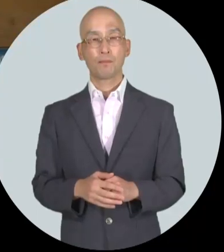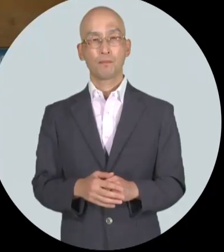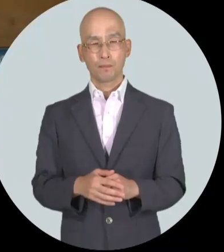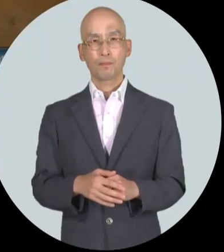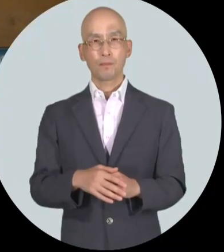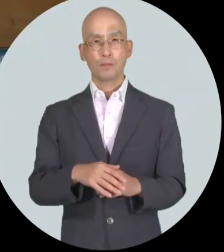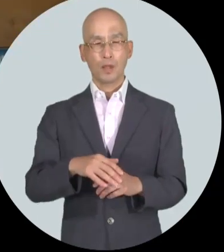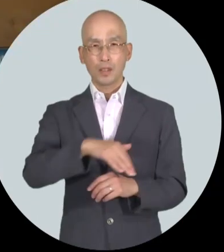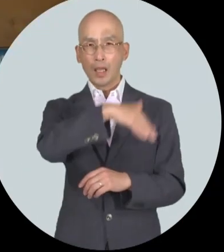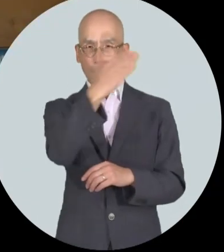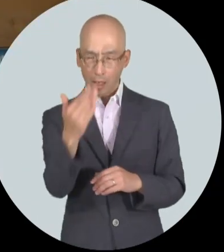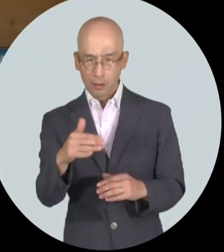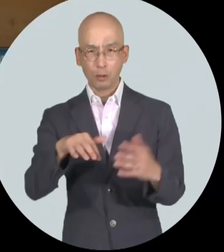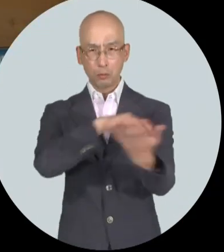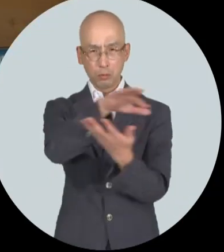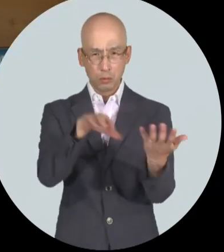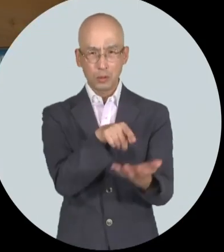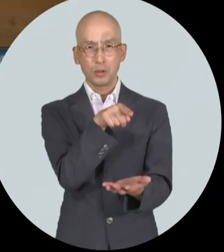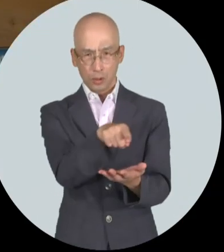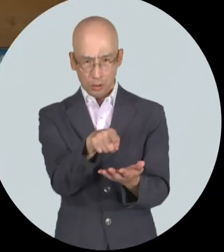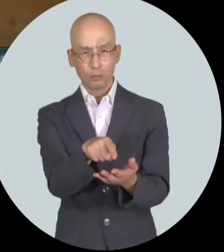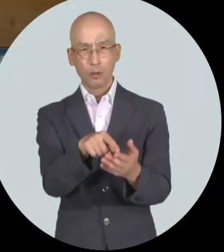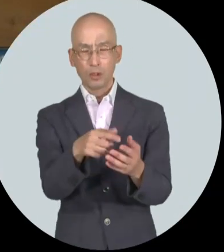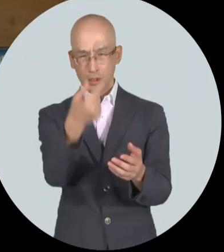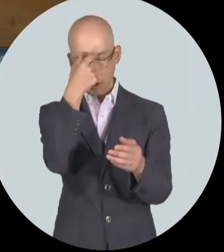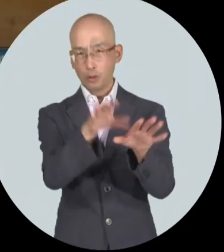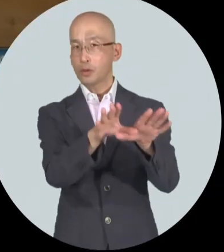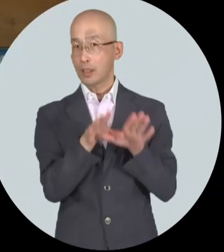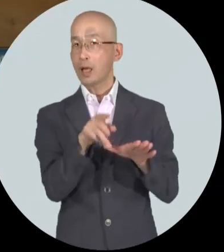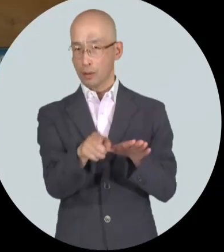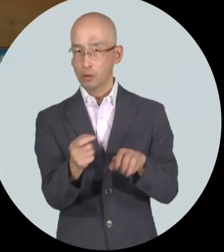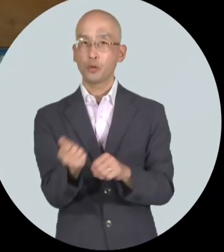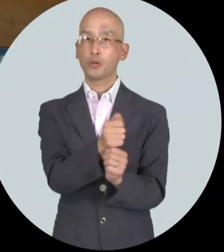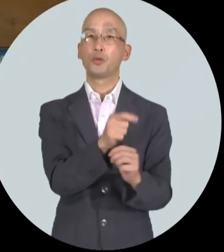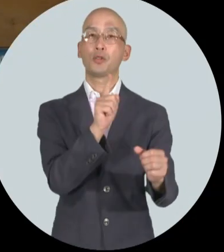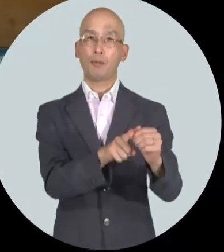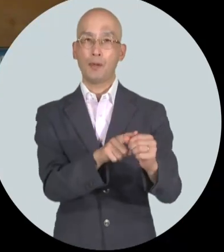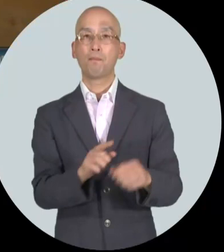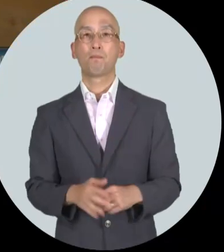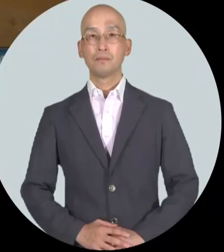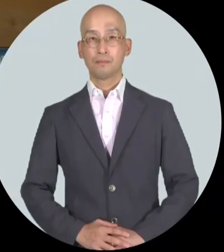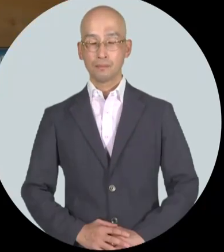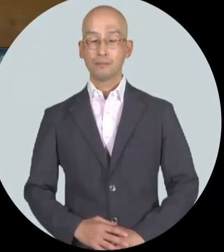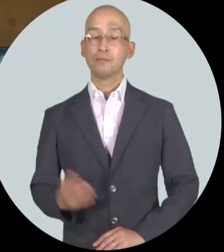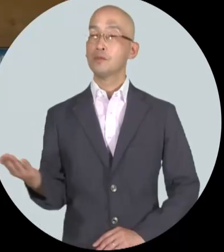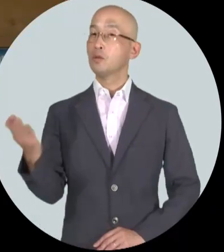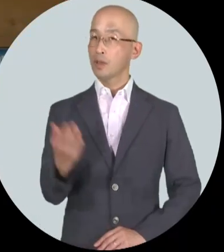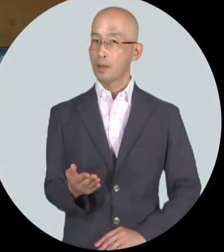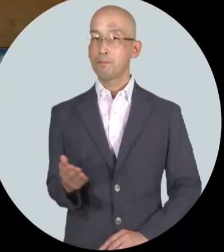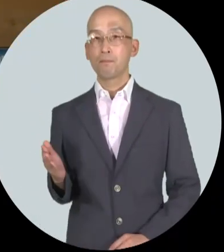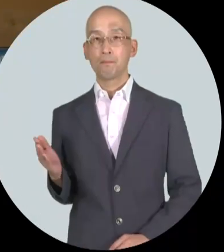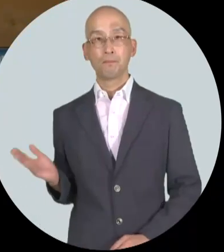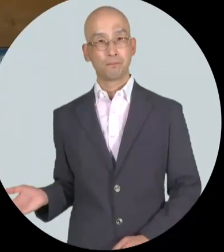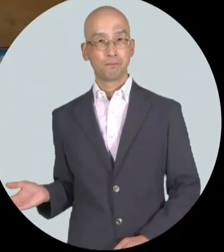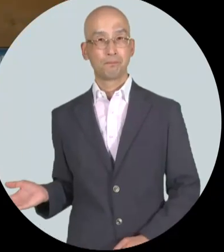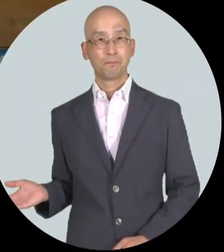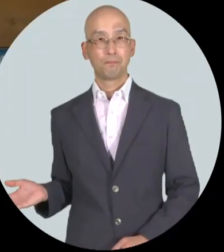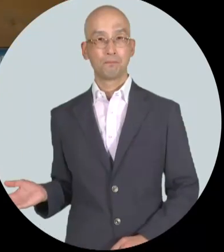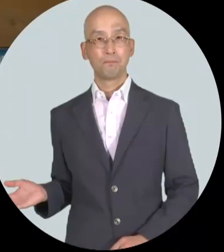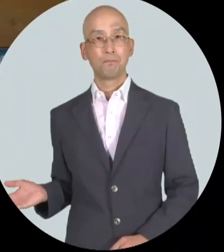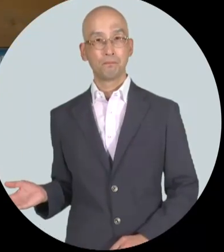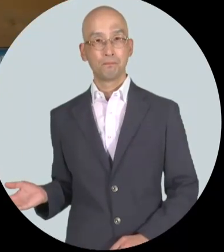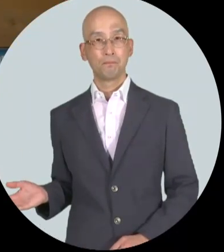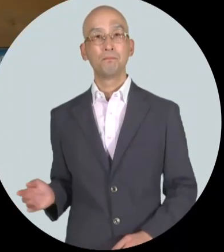廃産地の復旧等を支援するというものでございます。それから一番下、森林防災機能強化事業